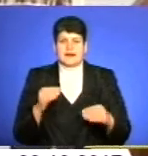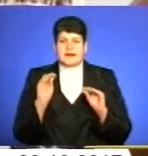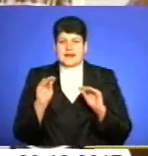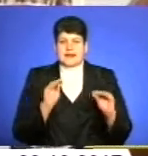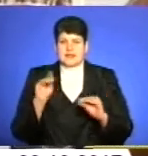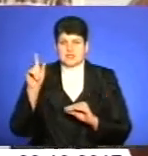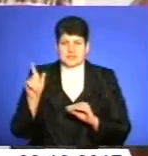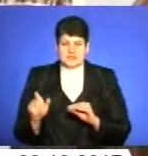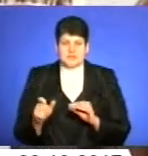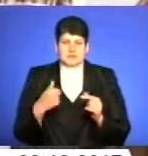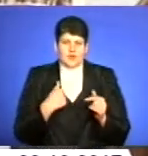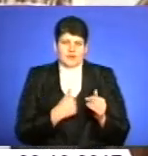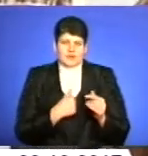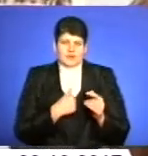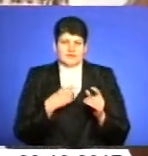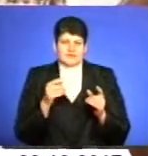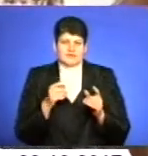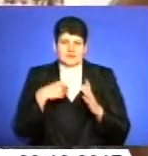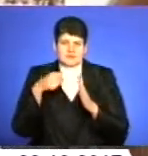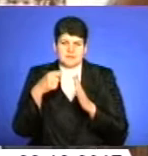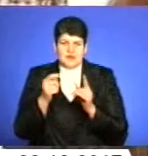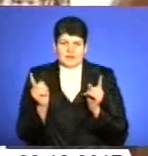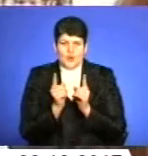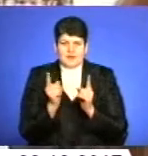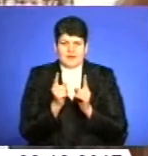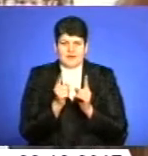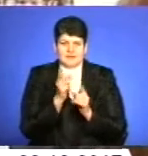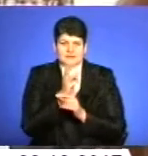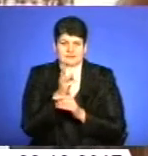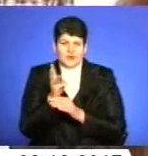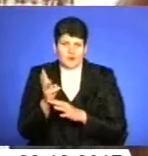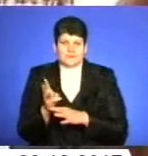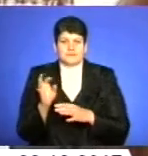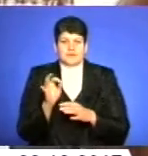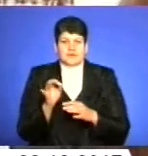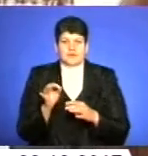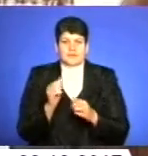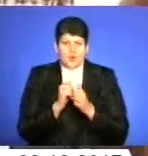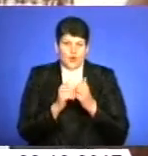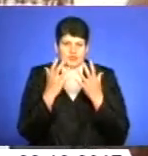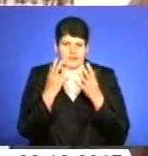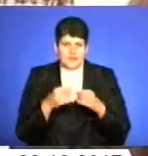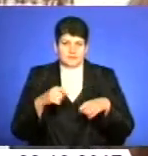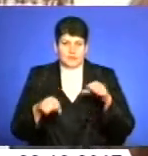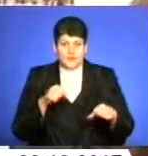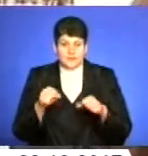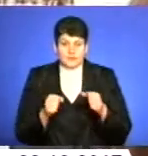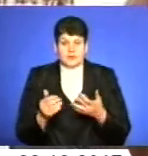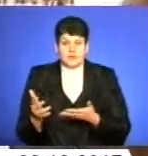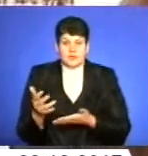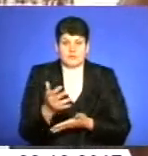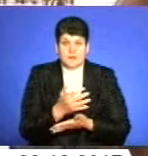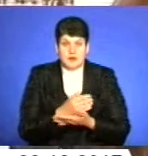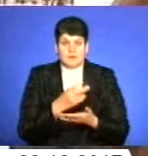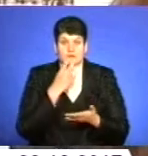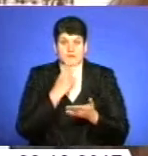знімати коротенькі ролики про велопробіг, як щоденник, що відбувається, чим ми живемо. Але в кінці, коли ми назбирали ось цей весь матеріал, Ольга побачила, що з